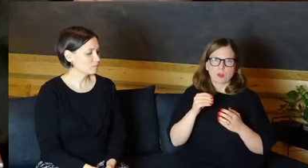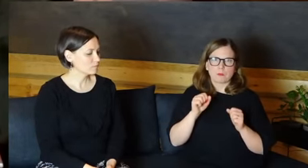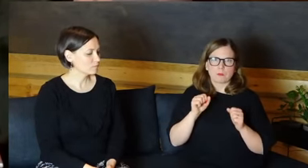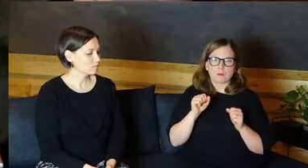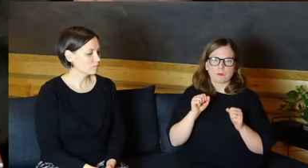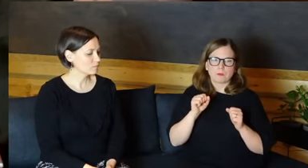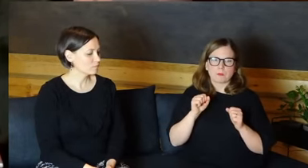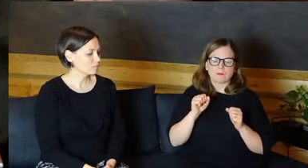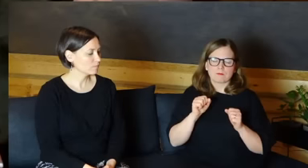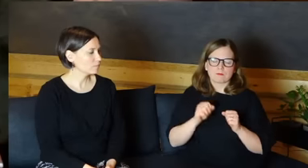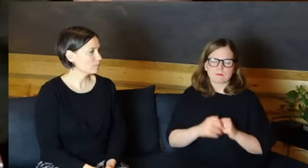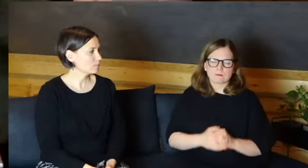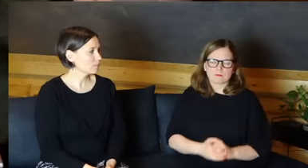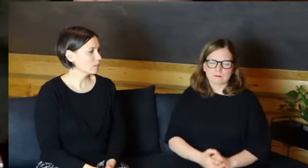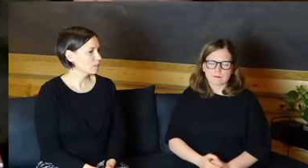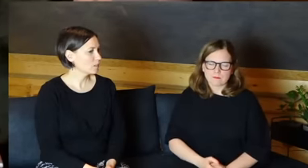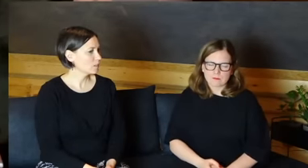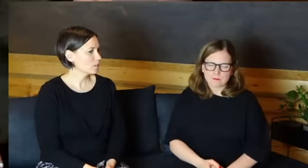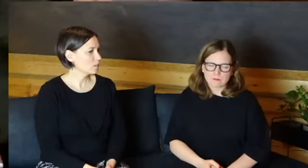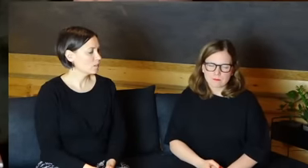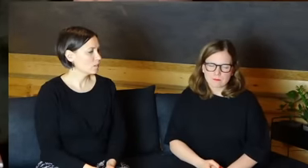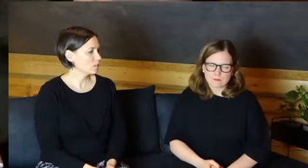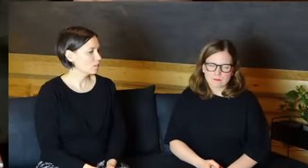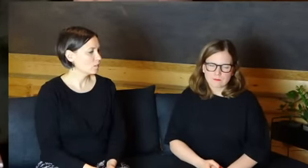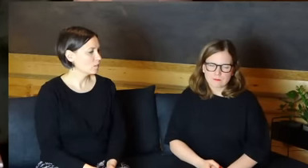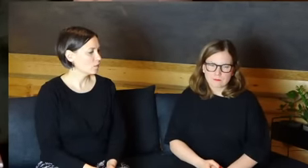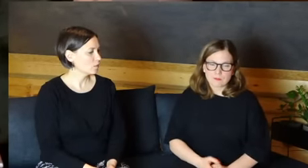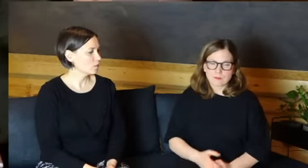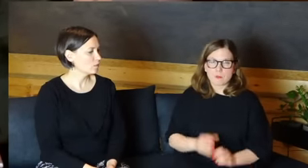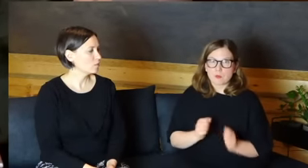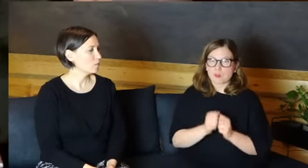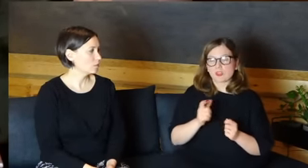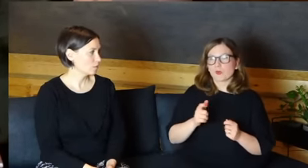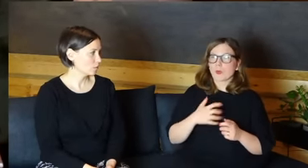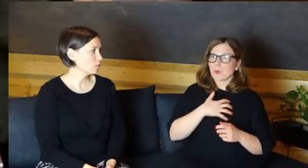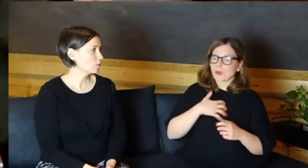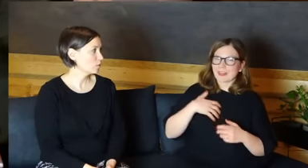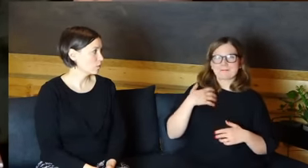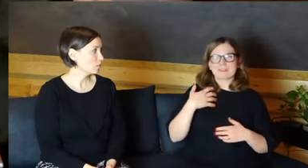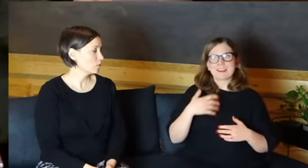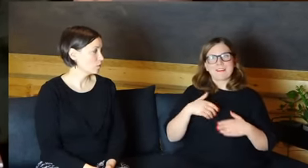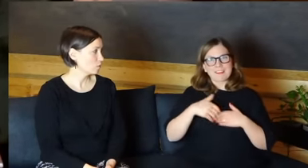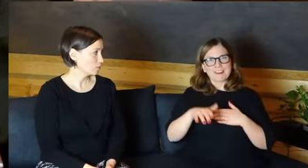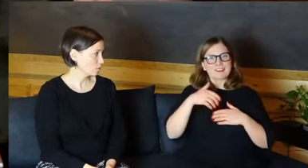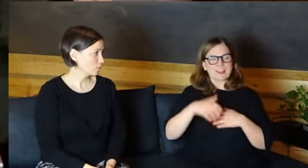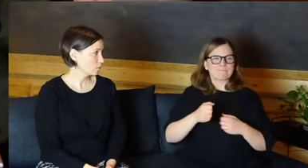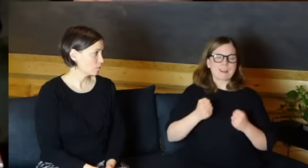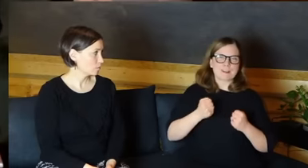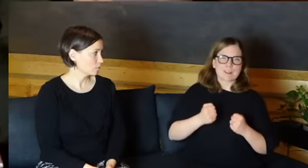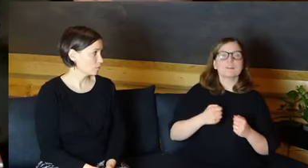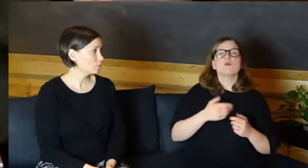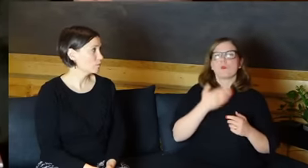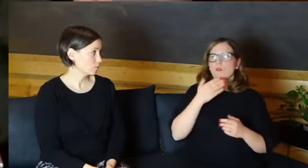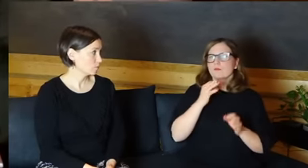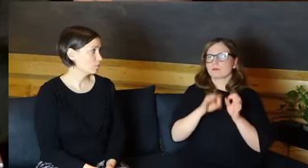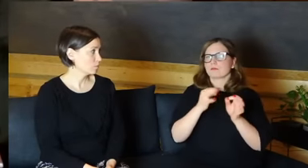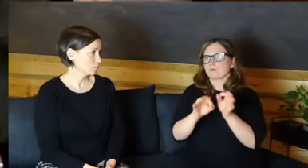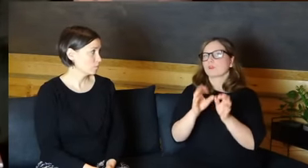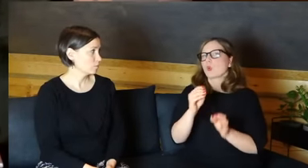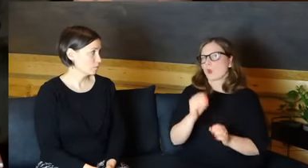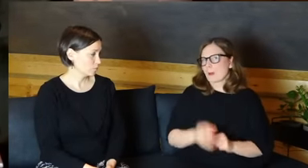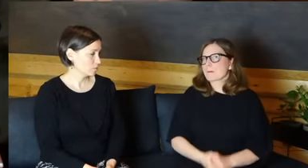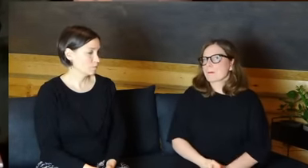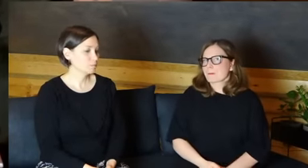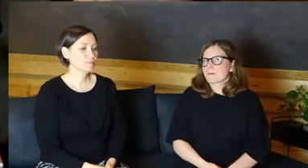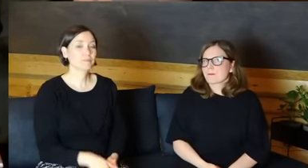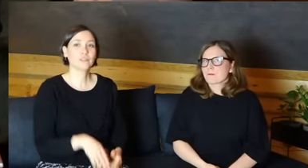sitä positiivisella meiningillä, niin kyllä sillä päästään aika pitkälle. Kyllä. Kiitos Tuomo sulle ja tota, loppuu